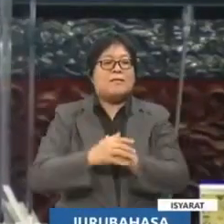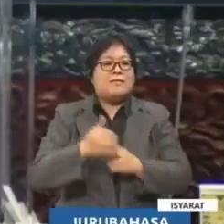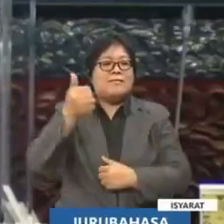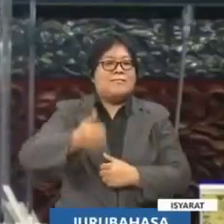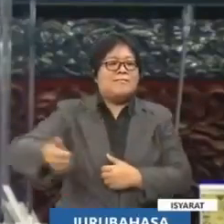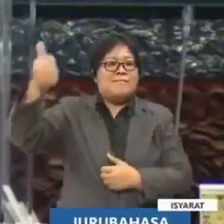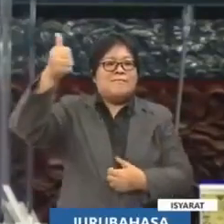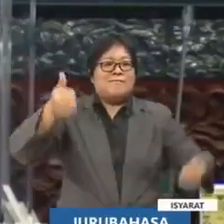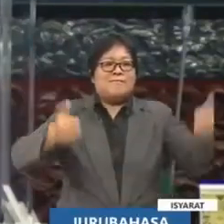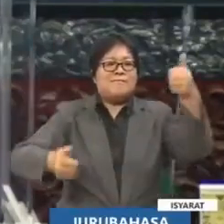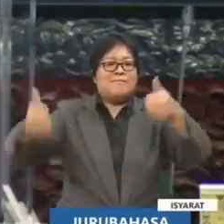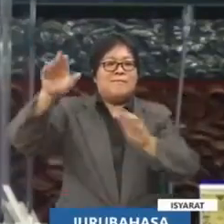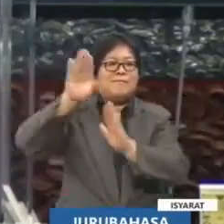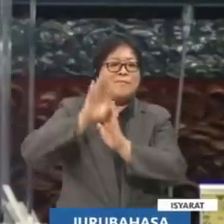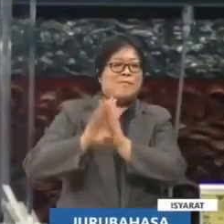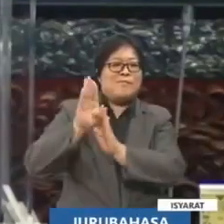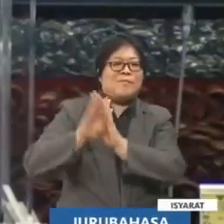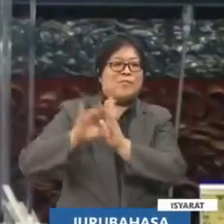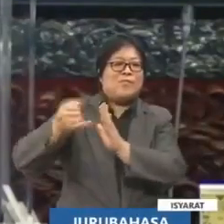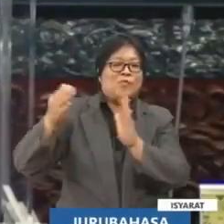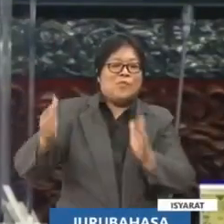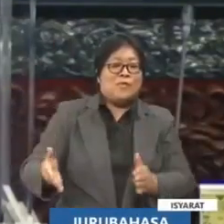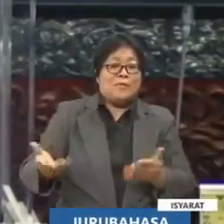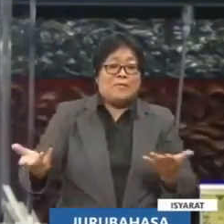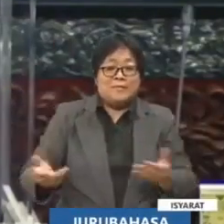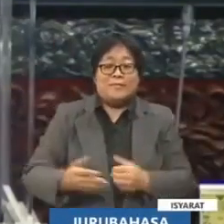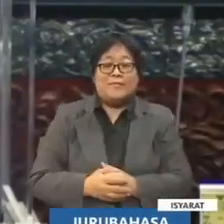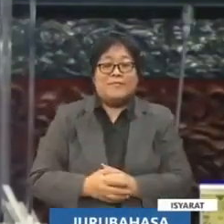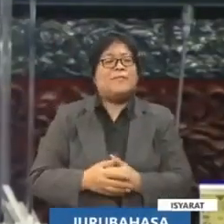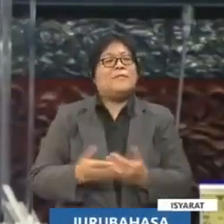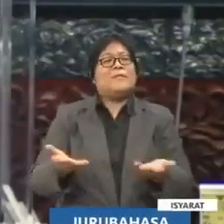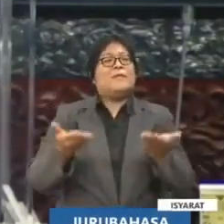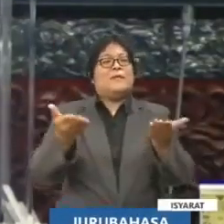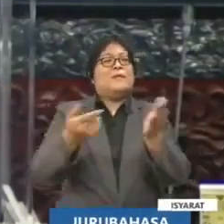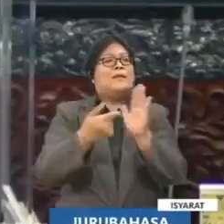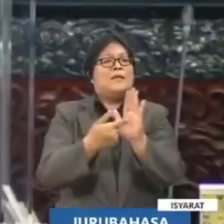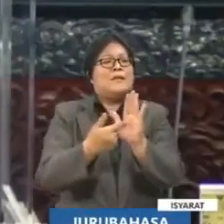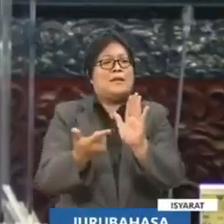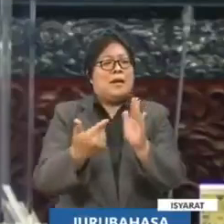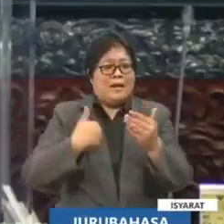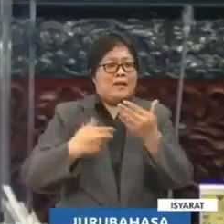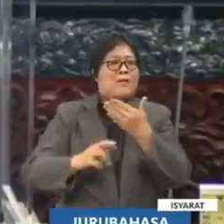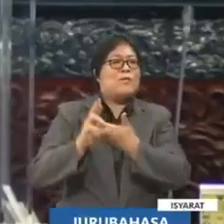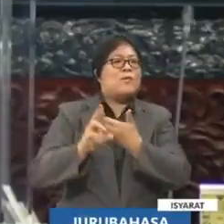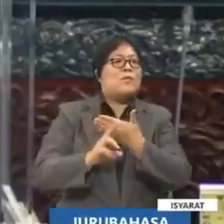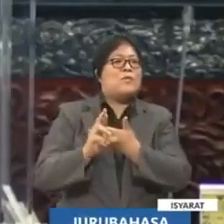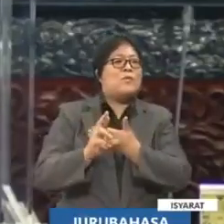dan tokoh-tokoh kaya ada bilioner untuk saya kemukakan. Kemukakan ini ada risiko.